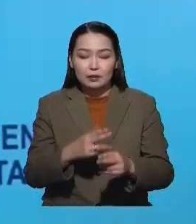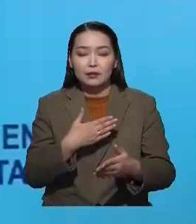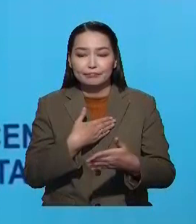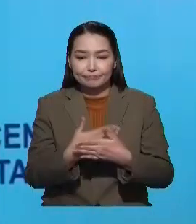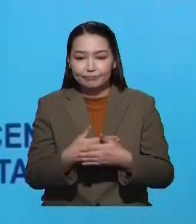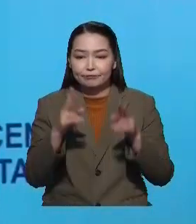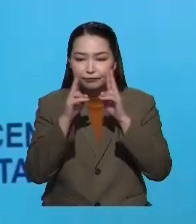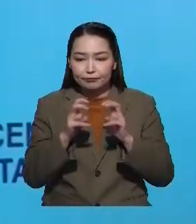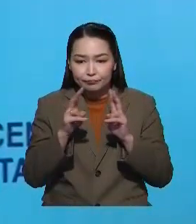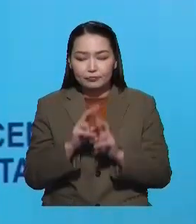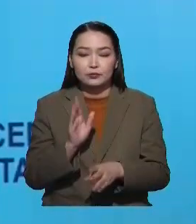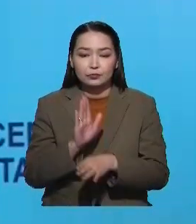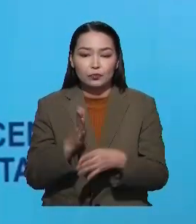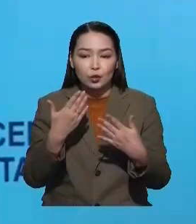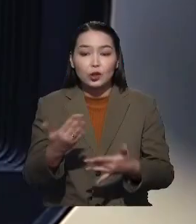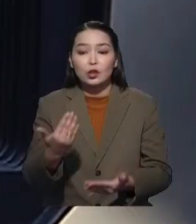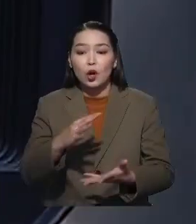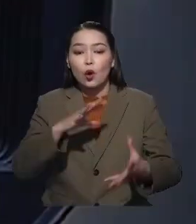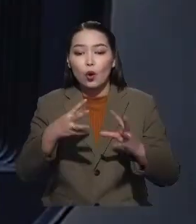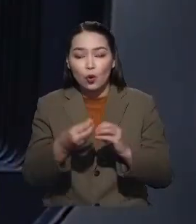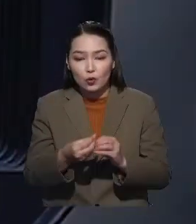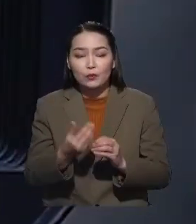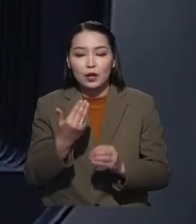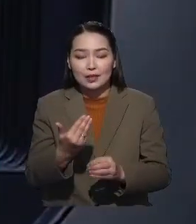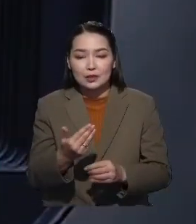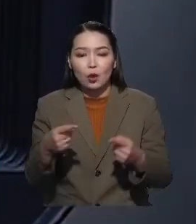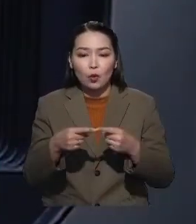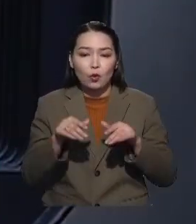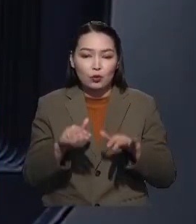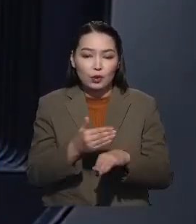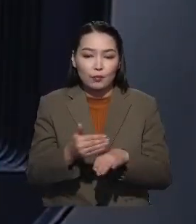тағайындалды. Оның нәтижелері бойынша тиісті процестік шешім қабылданатын болады.